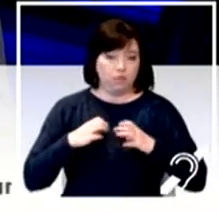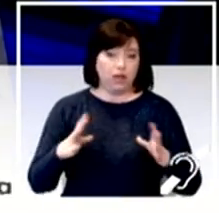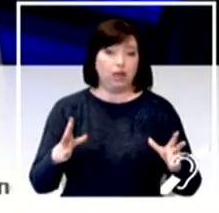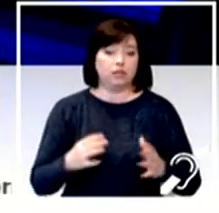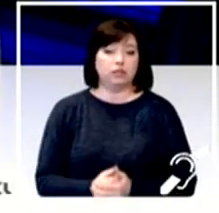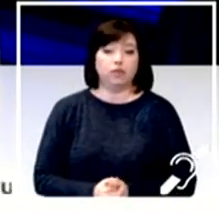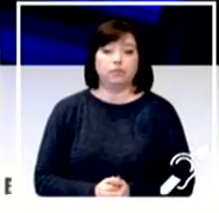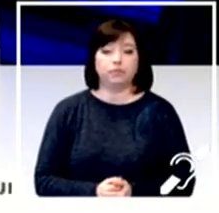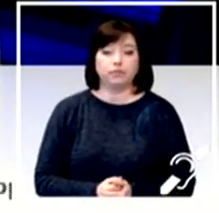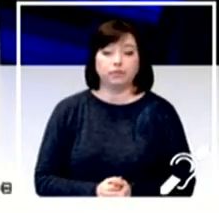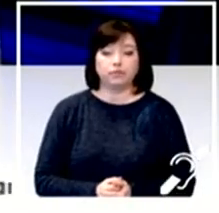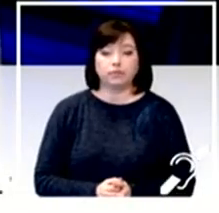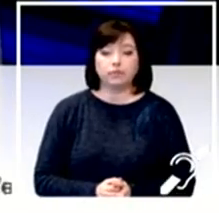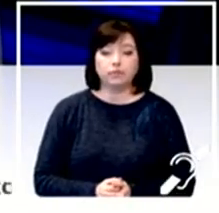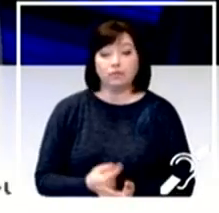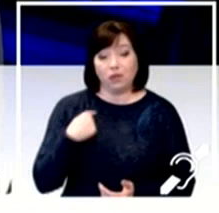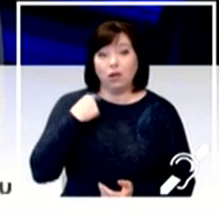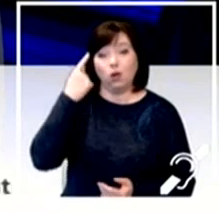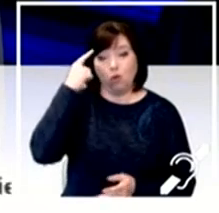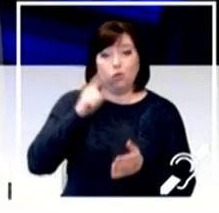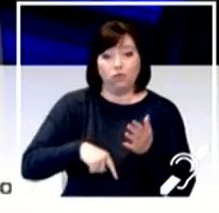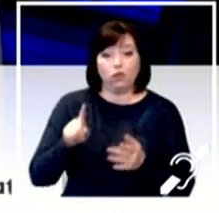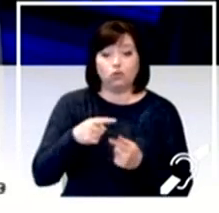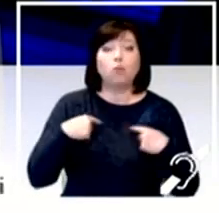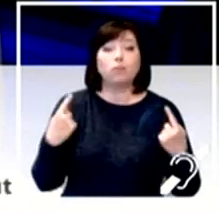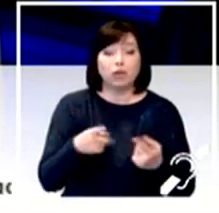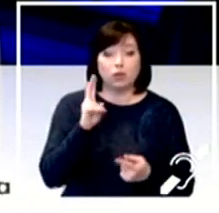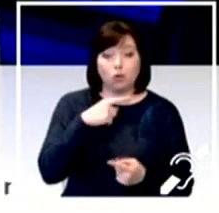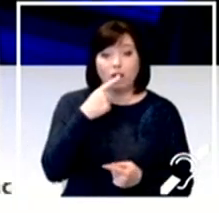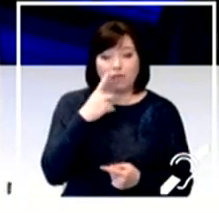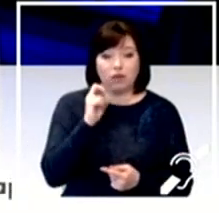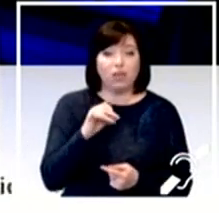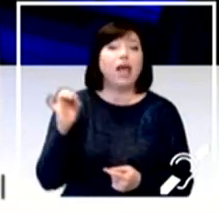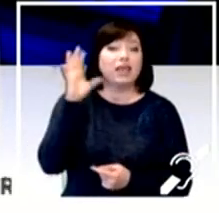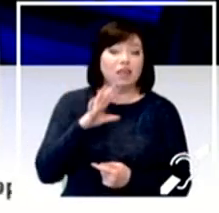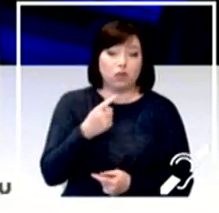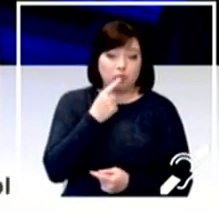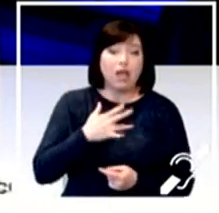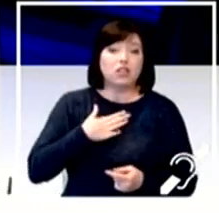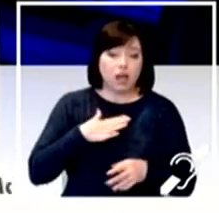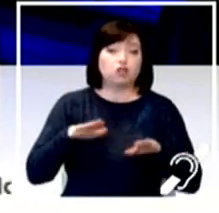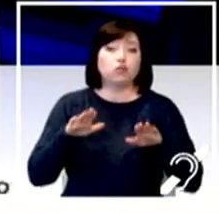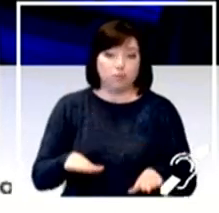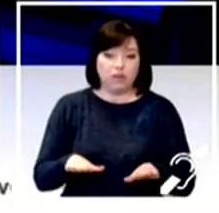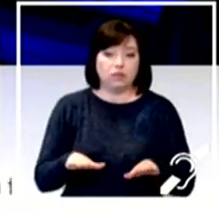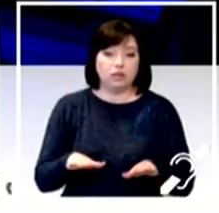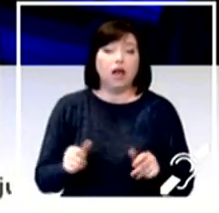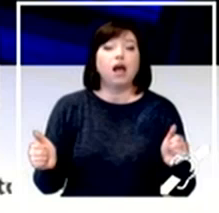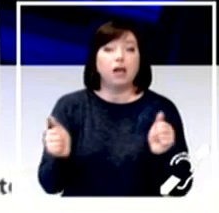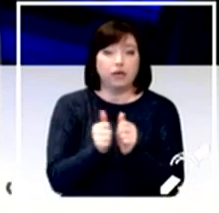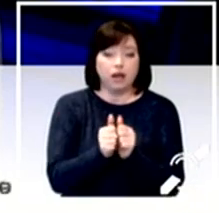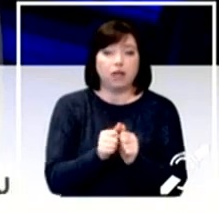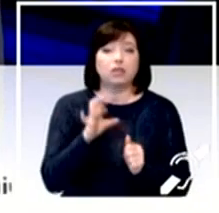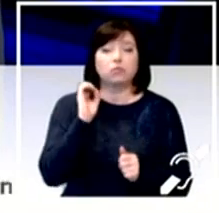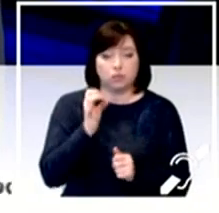prosperitate. Cred că noi care vorbim o limbă europeană, locul nostru este alături de